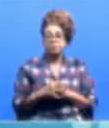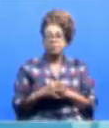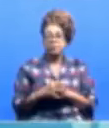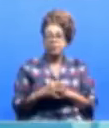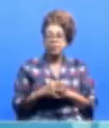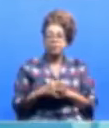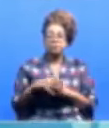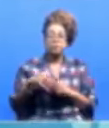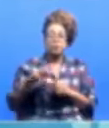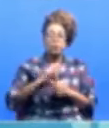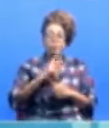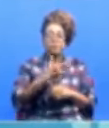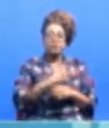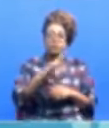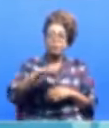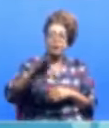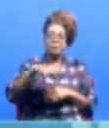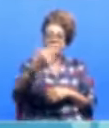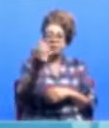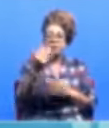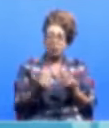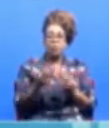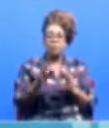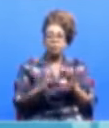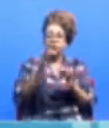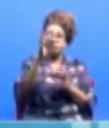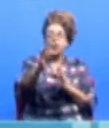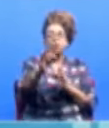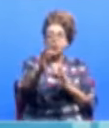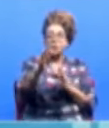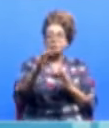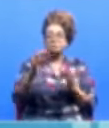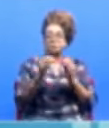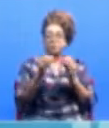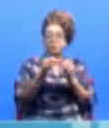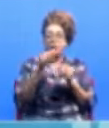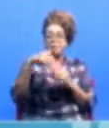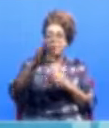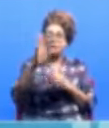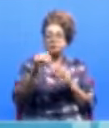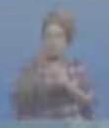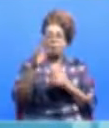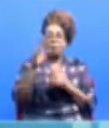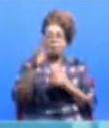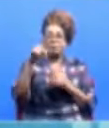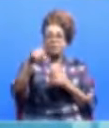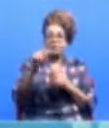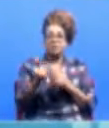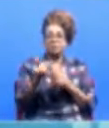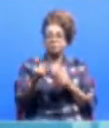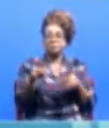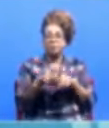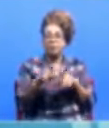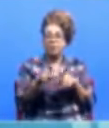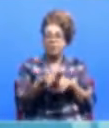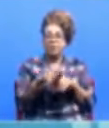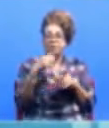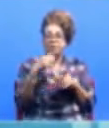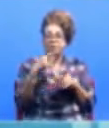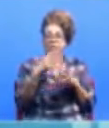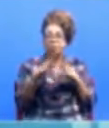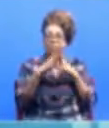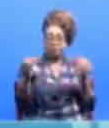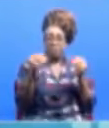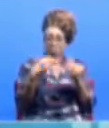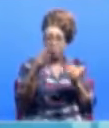Ya bunge kuhusu uwekezaji leo ililazimika kuahirisha vikao vyake ya na mamlaka ya bandari nchini KPA kutokana na kukosekana kwa stakabadhi